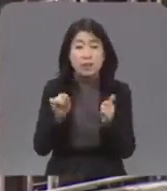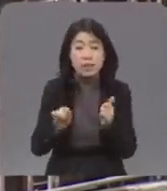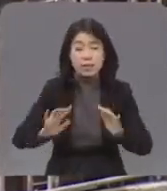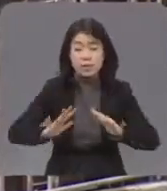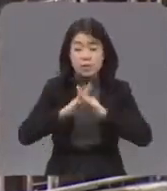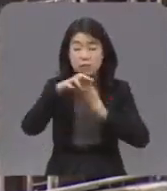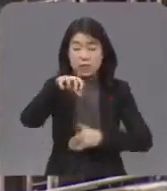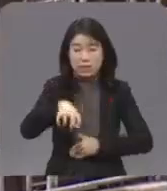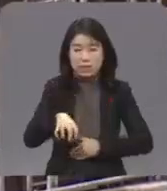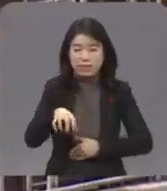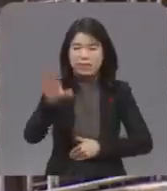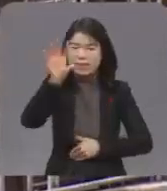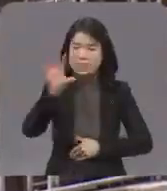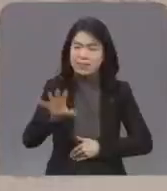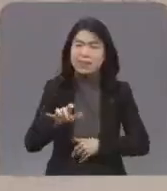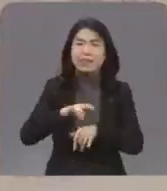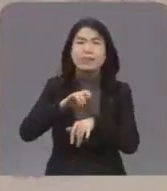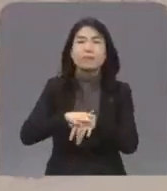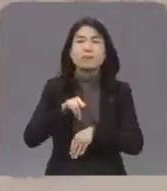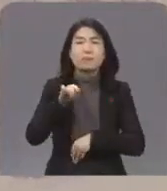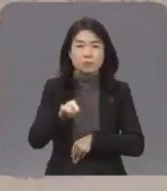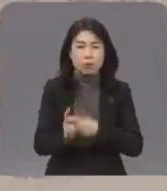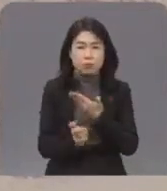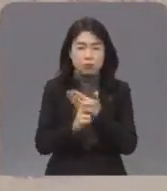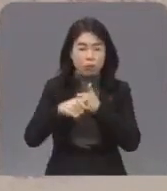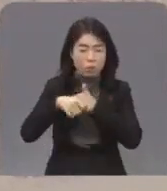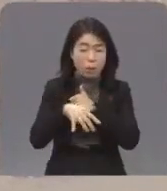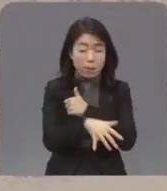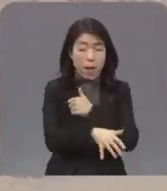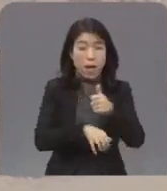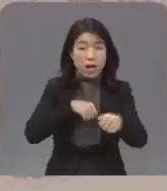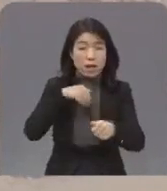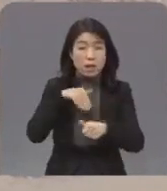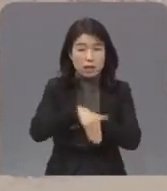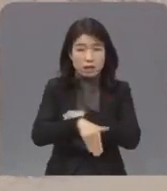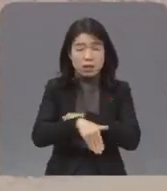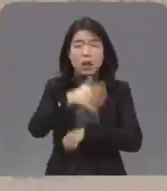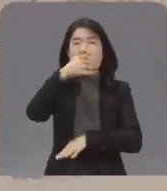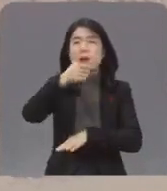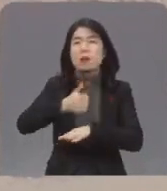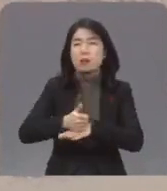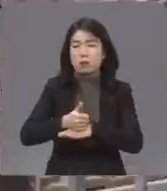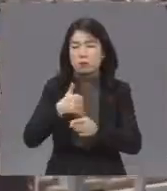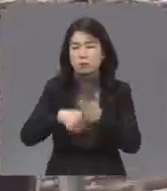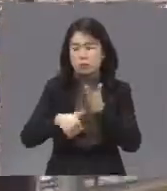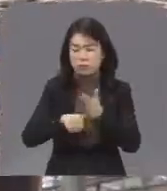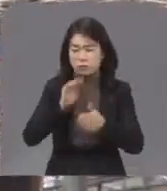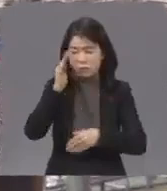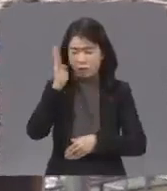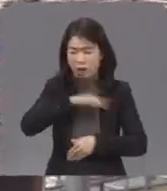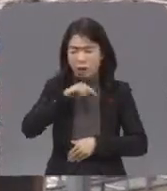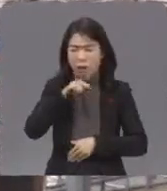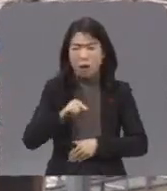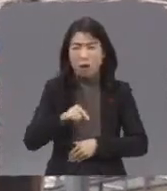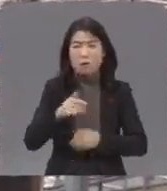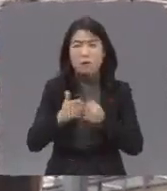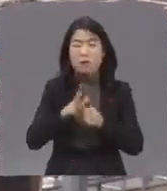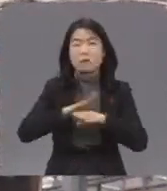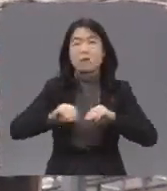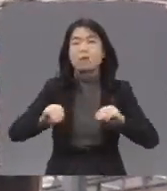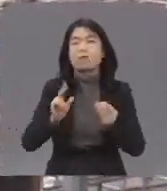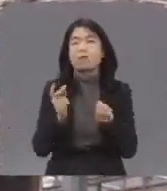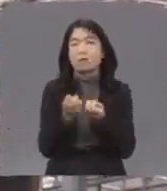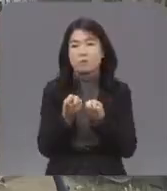건설 현장에서 관행처럼 이루어지는 이런 편법 제하도급 형태는 결국 부실 시공으로 이어질 가능성이 크다며 대책이